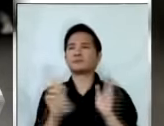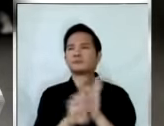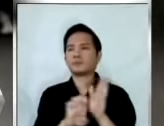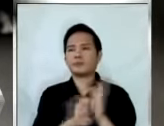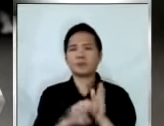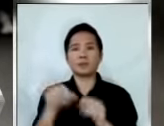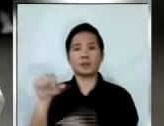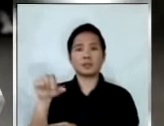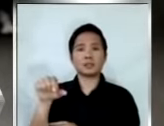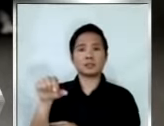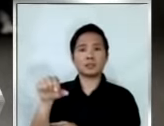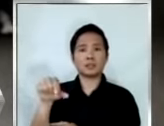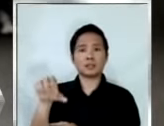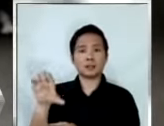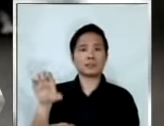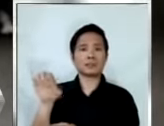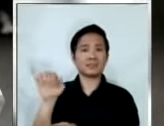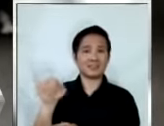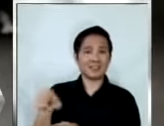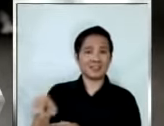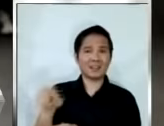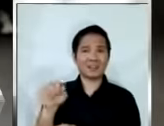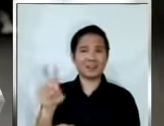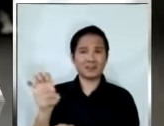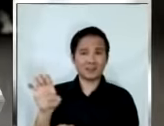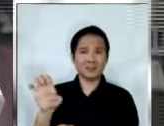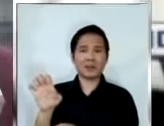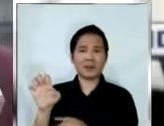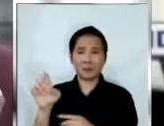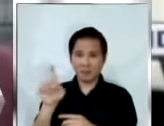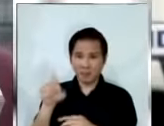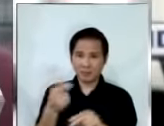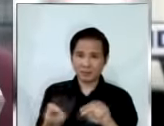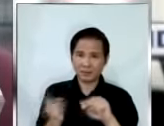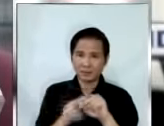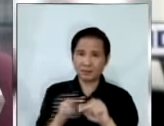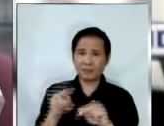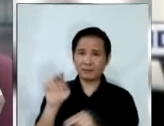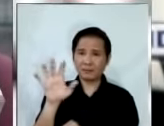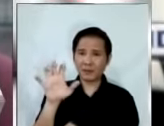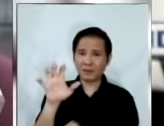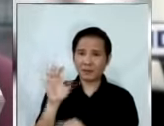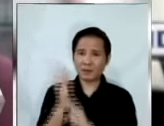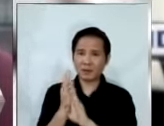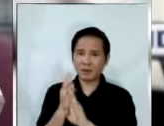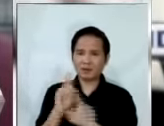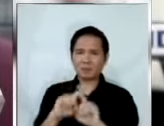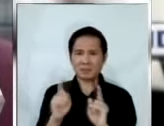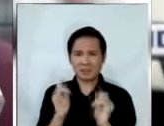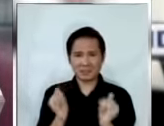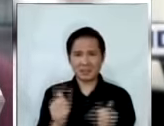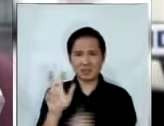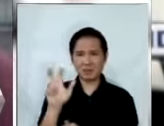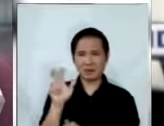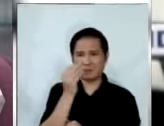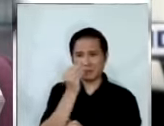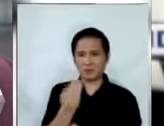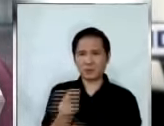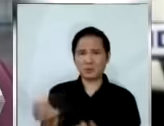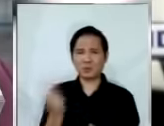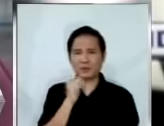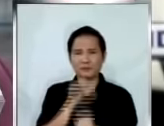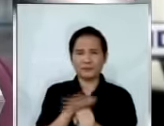510 yan. As we monitor po, nasa 300 pa rin po yung bumabiyahe. Pero may mga naspata na ho mga city buses dun po sa mga bagong routes